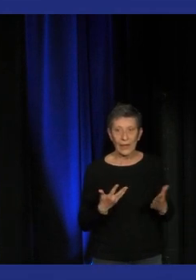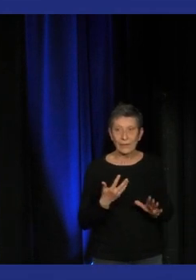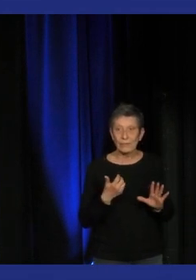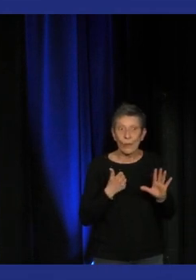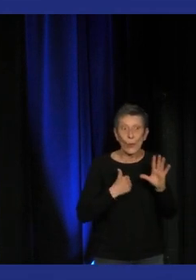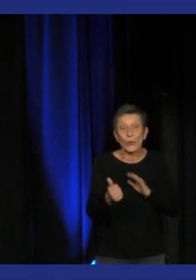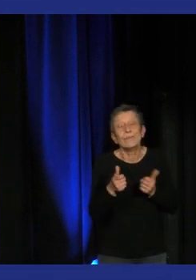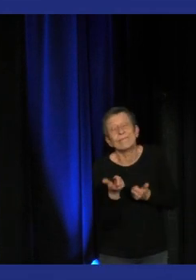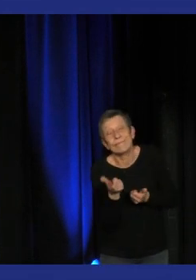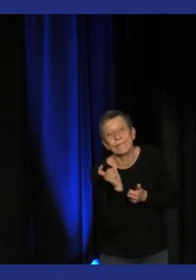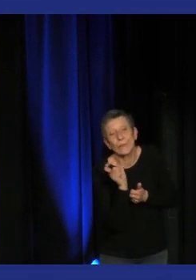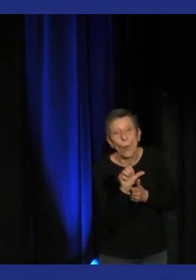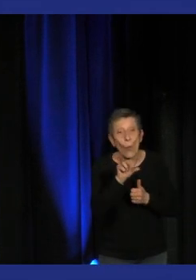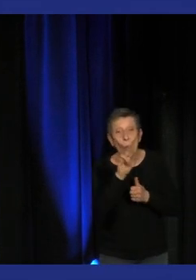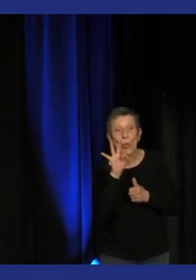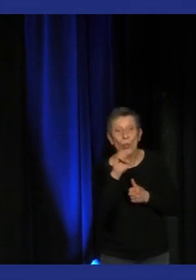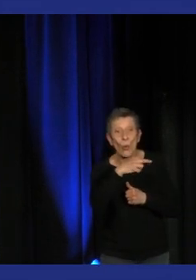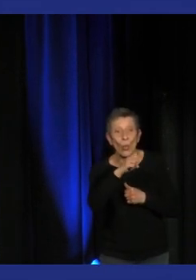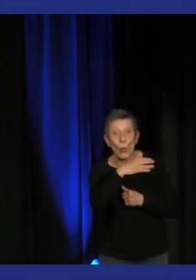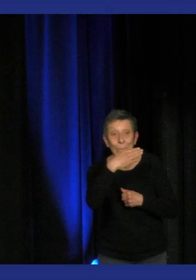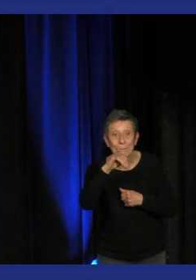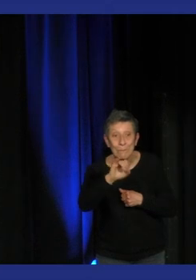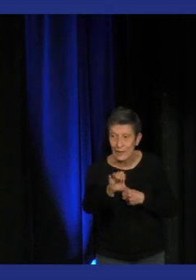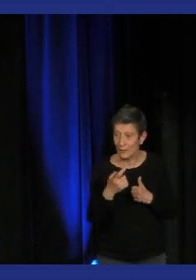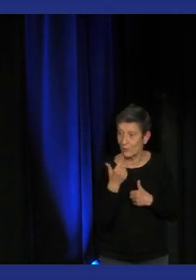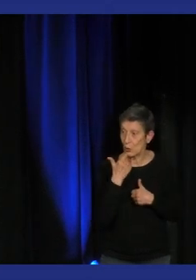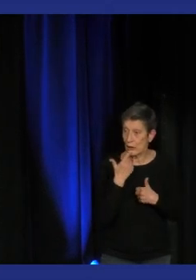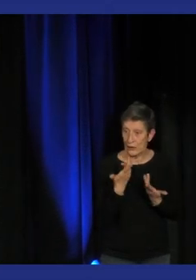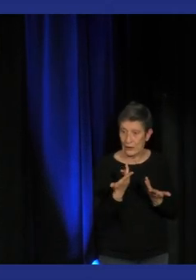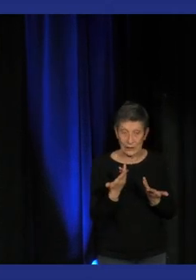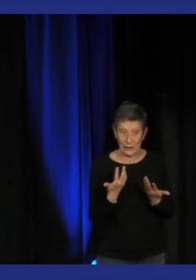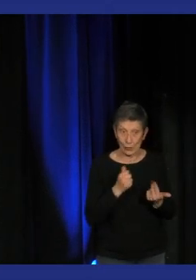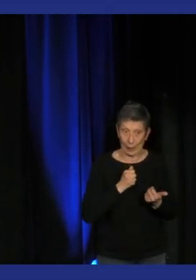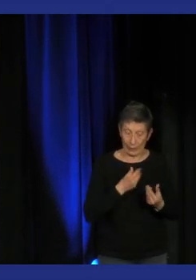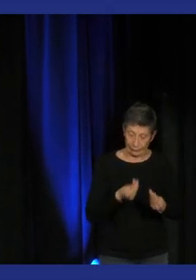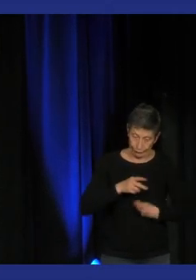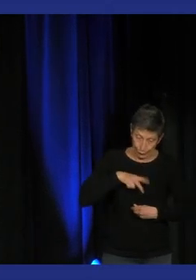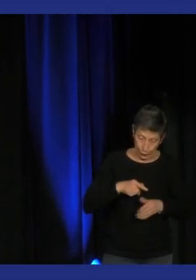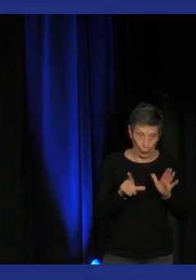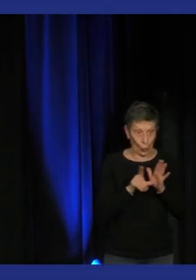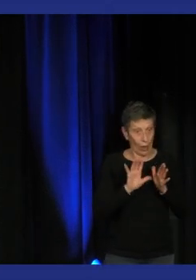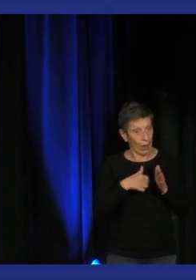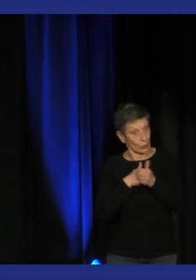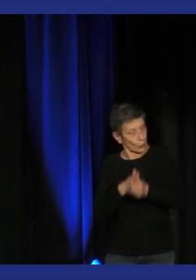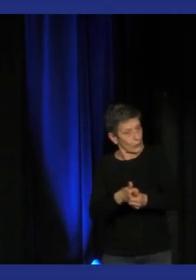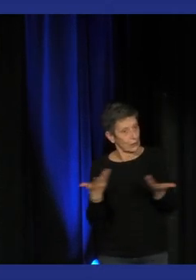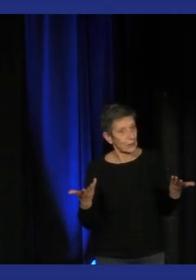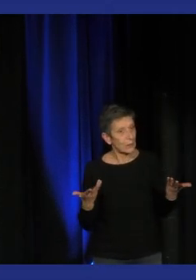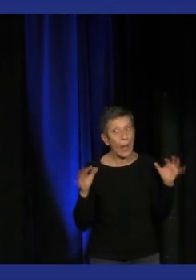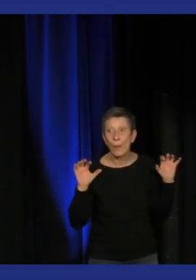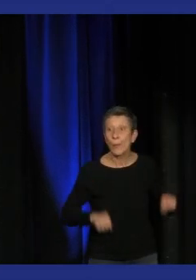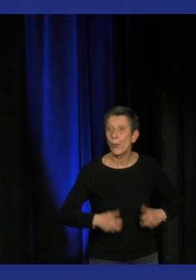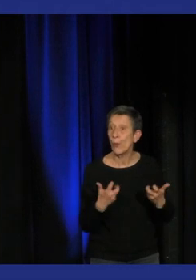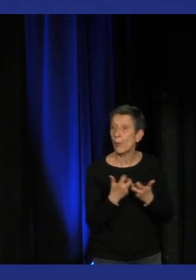Enfin, étymologiquement, c'est le fait de se donner à soi-même sa propre loi et de pouvoir la suivre. Donc, en ce sens-là, on pourrait très bien envisager quelqu'un qui